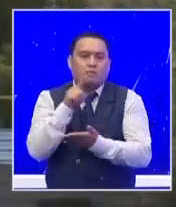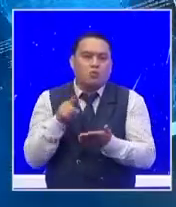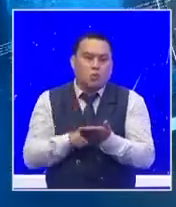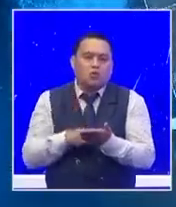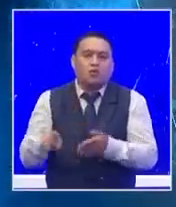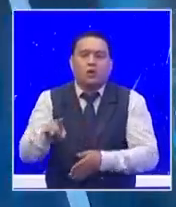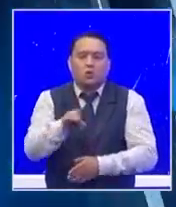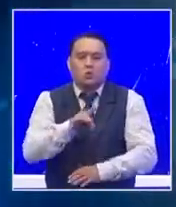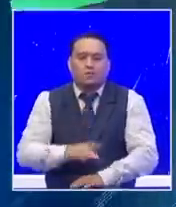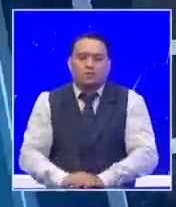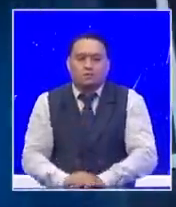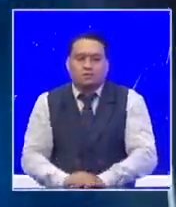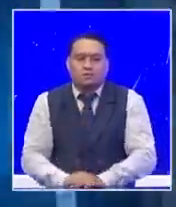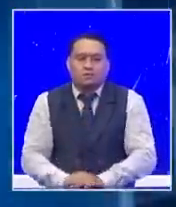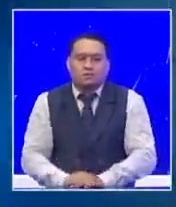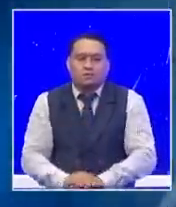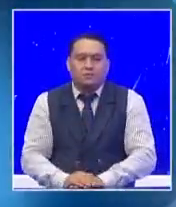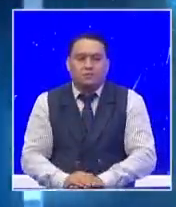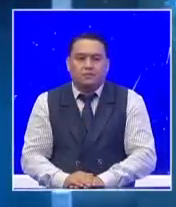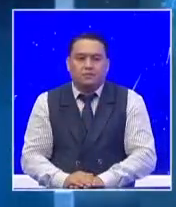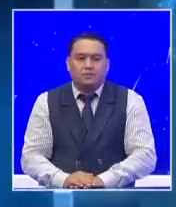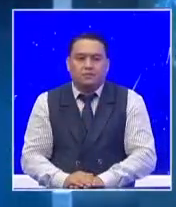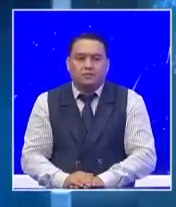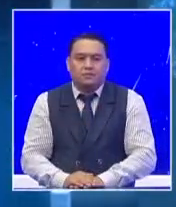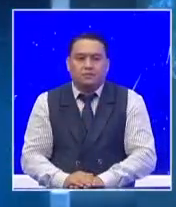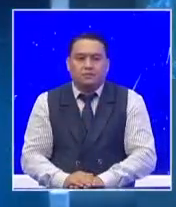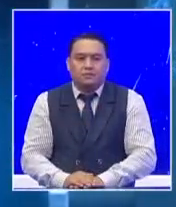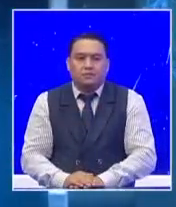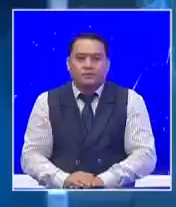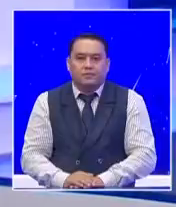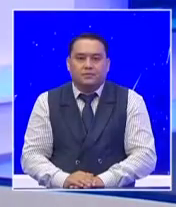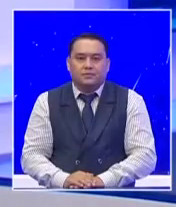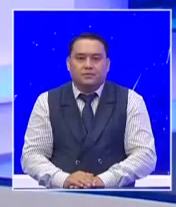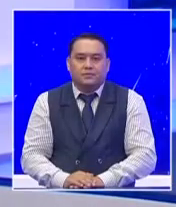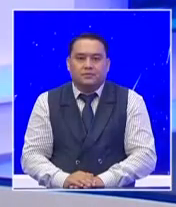района. Дамир Анитов, Ерлан Азамбай, телеканал ЖТСУ.